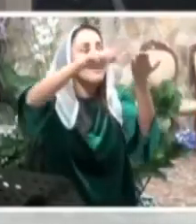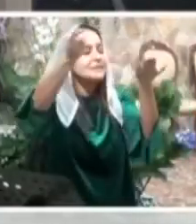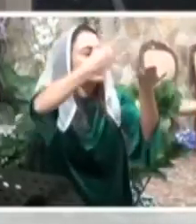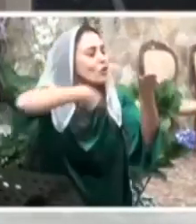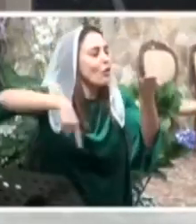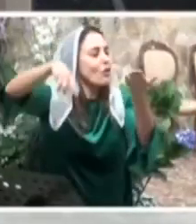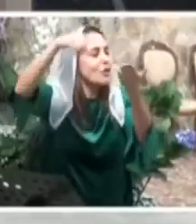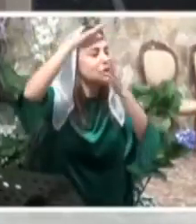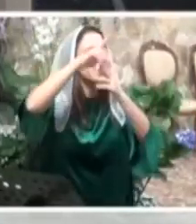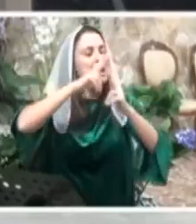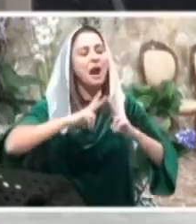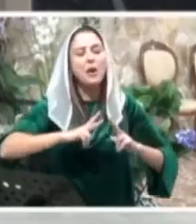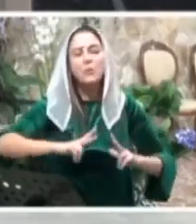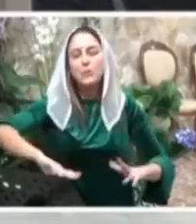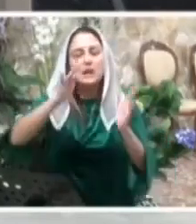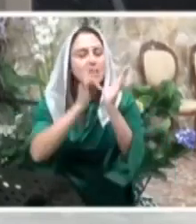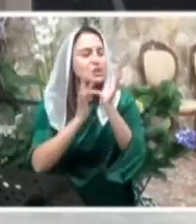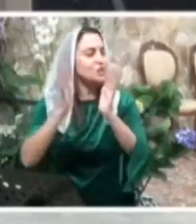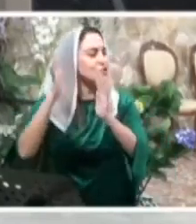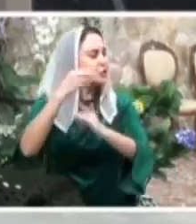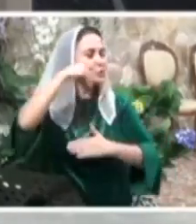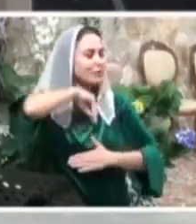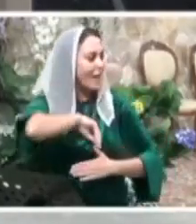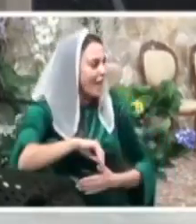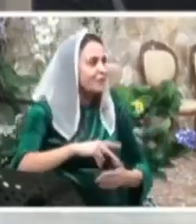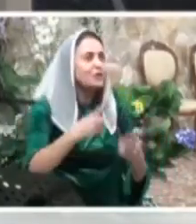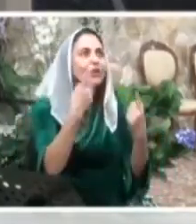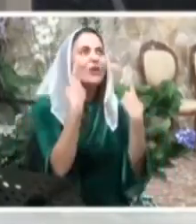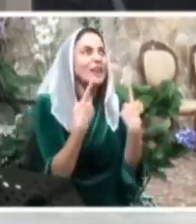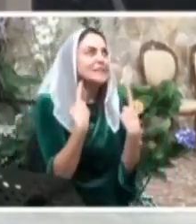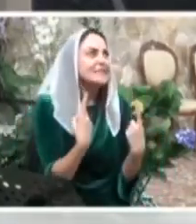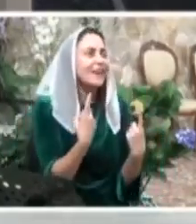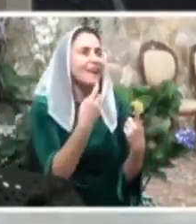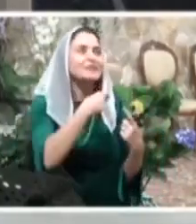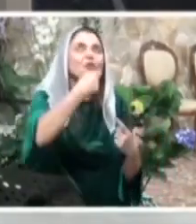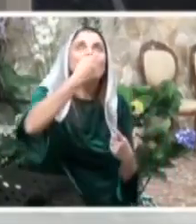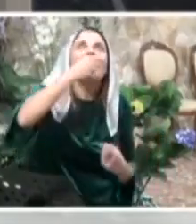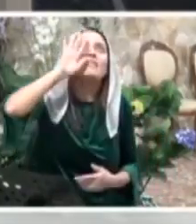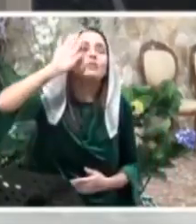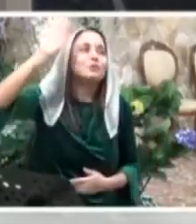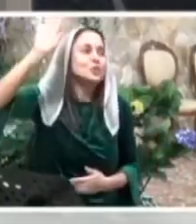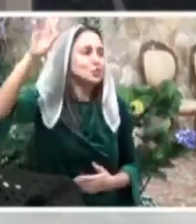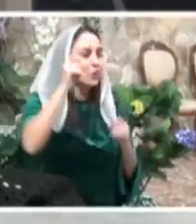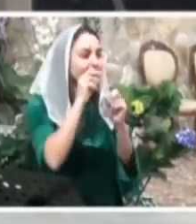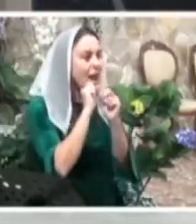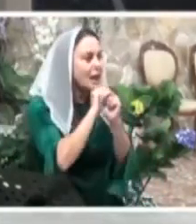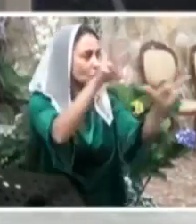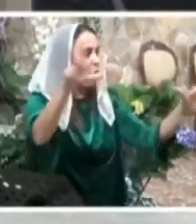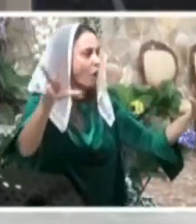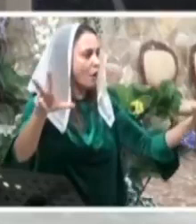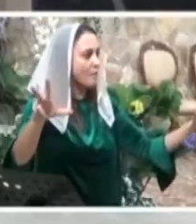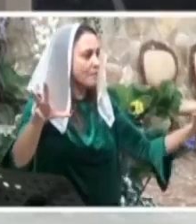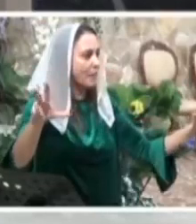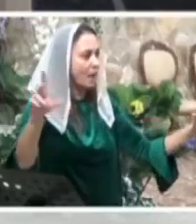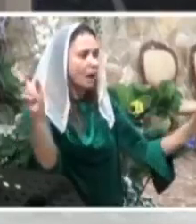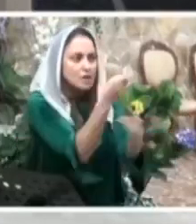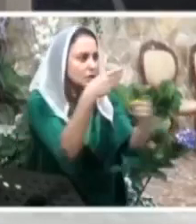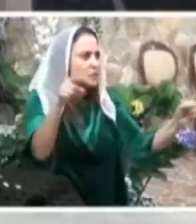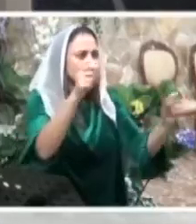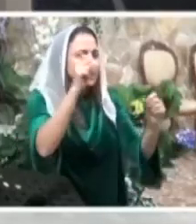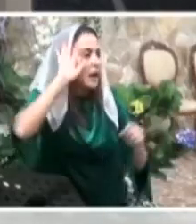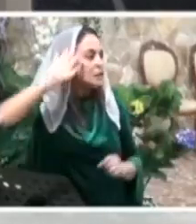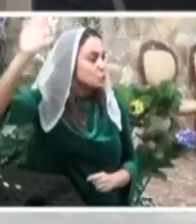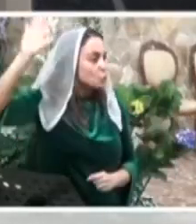Cristo, in attesa che la voce dell'arcangelo e la tromba di